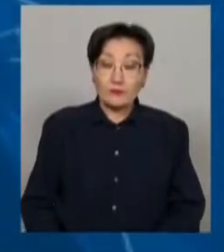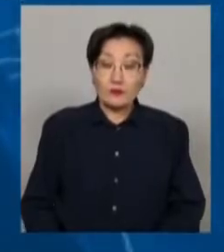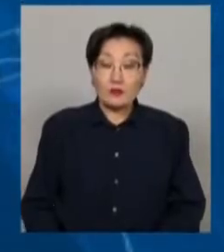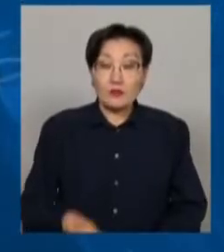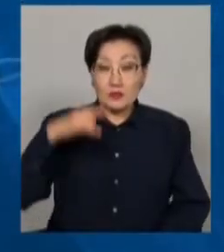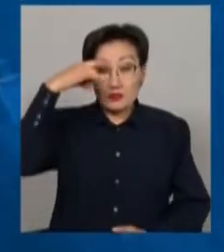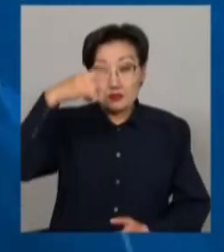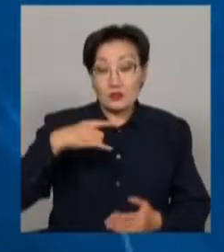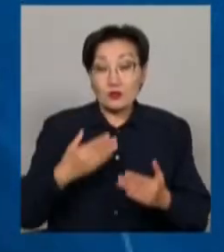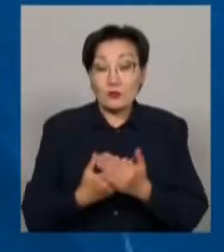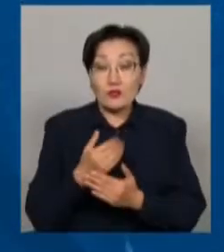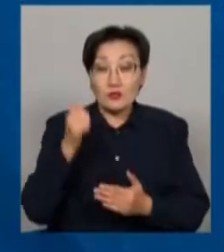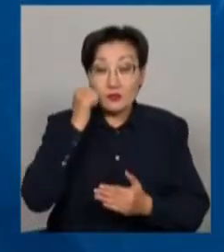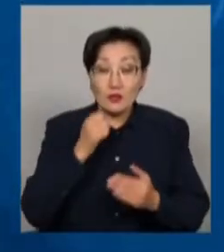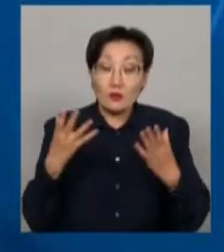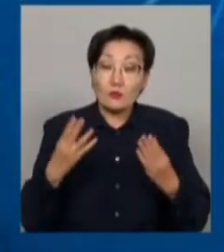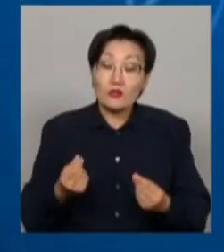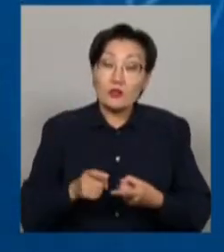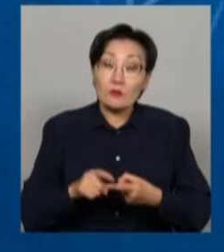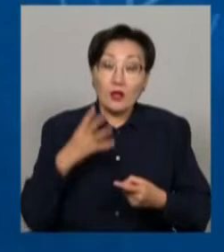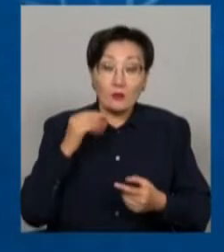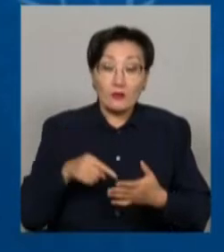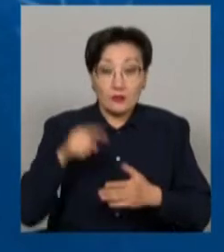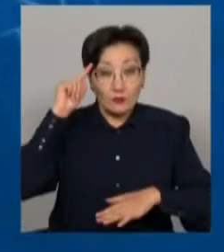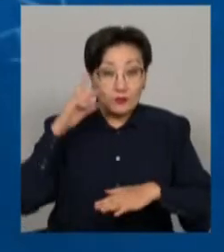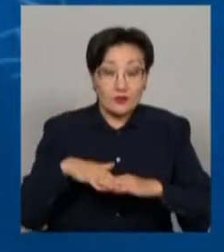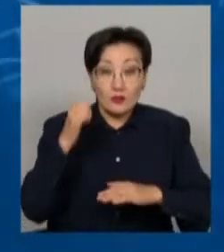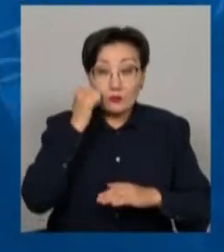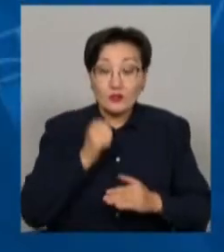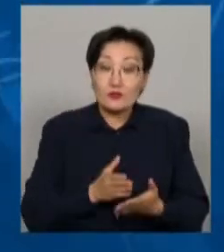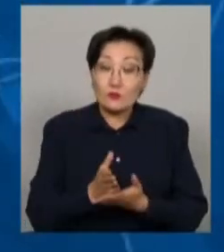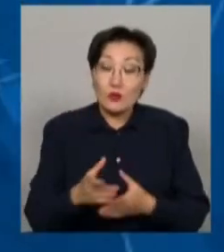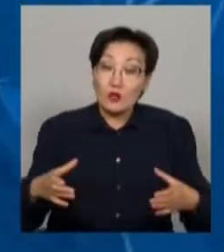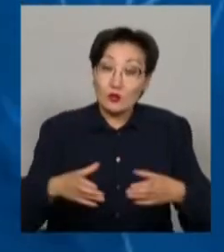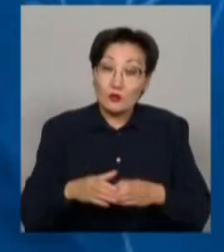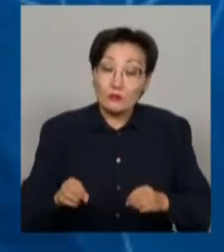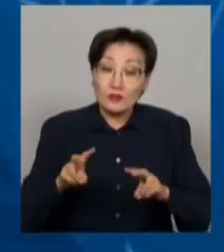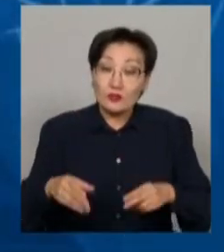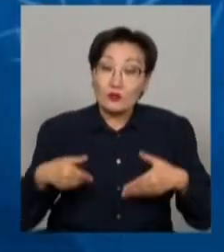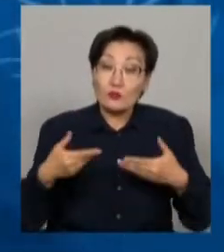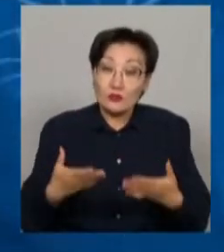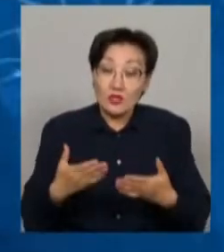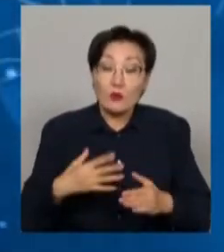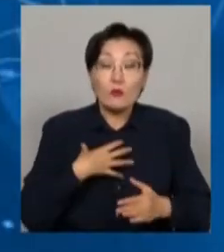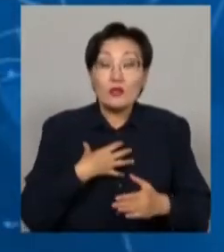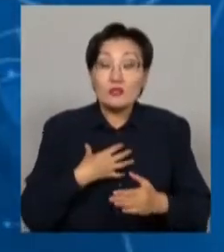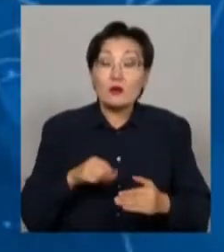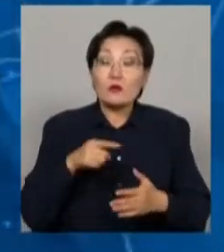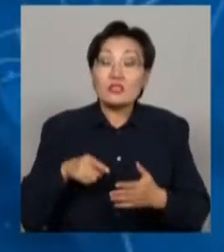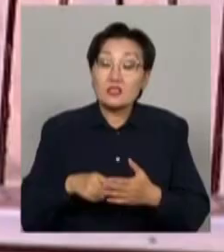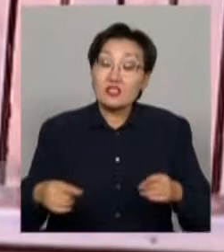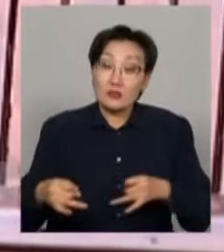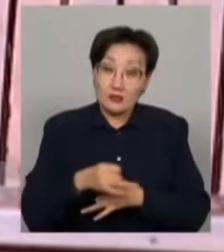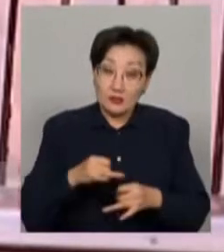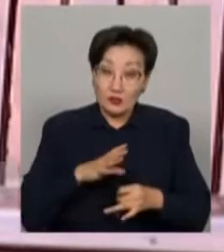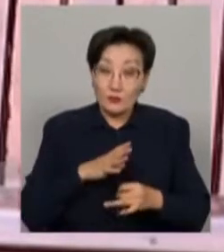Ел жаңалықтарына ойысайық. Қарттар күні қарсаңында Алматы әкімдігі ақсақалдар алқасын арнайы құттықтады. Жиынға келгендер маңызды деген мәселелерді